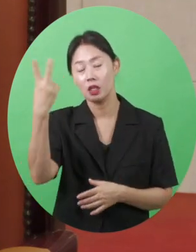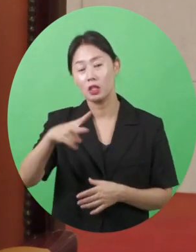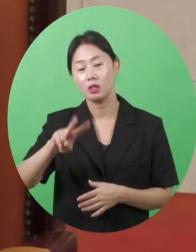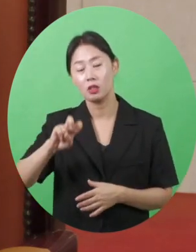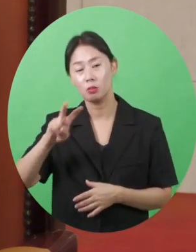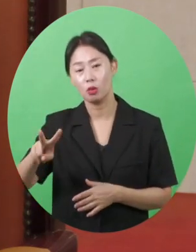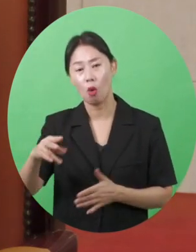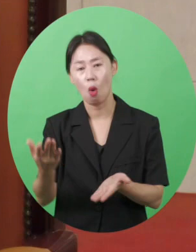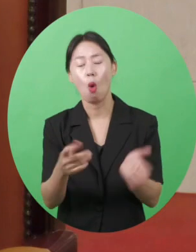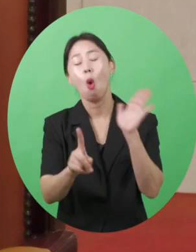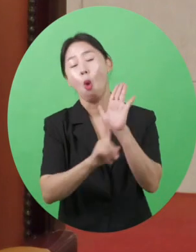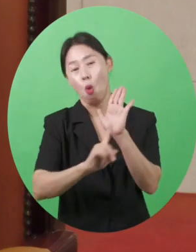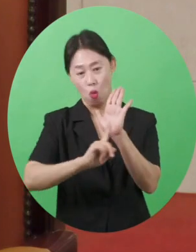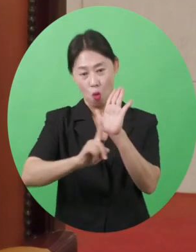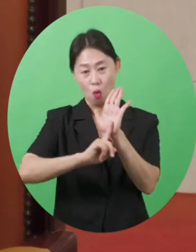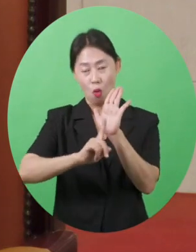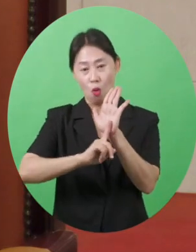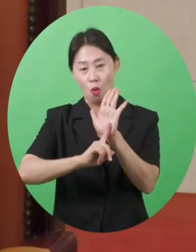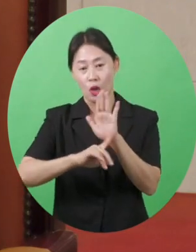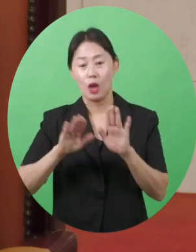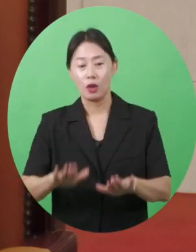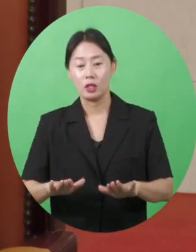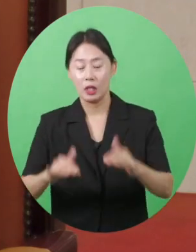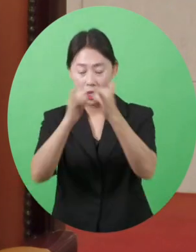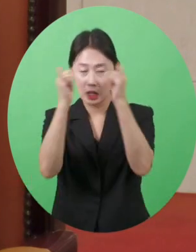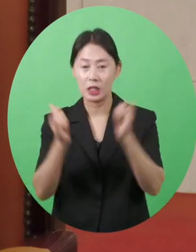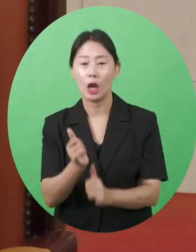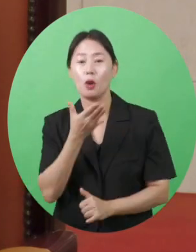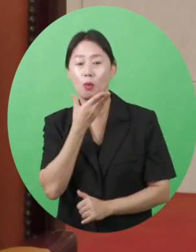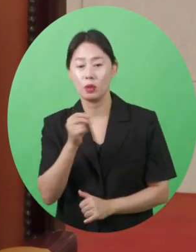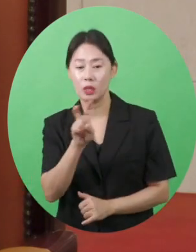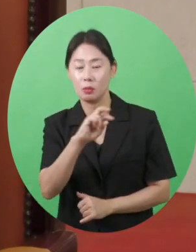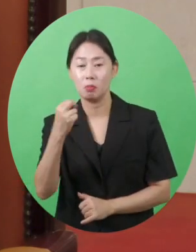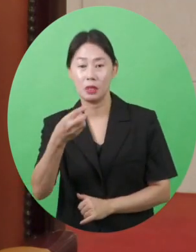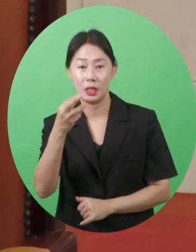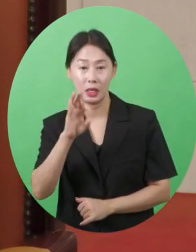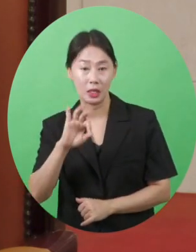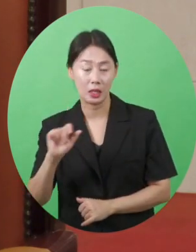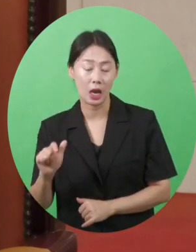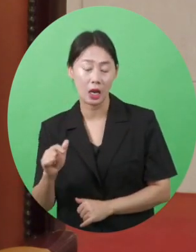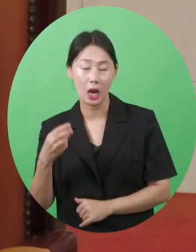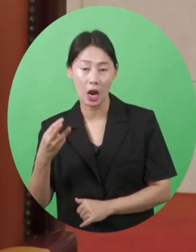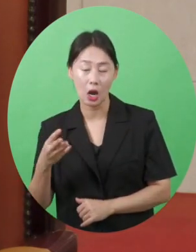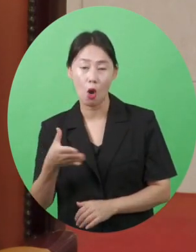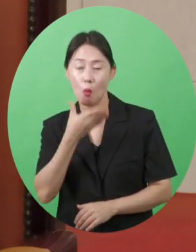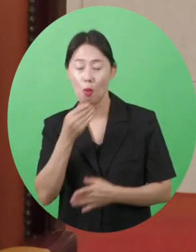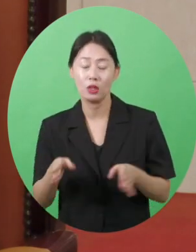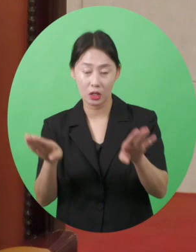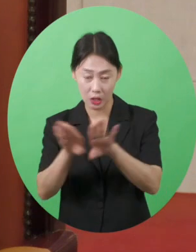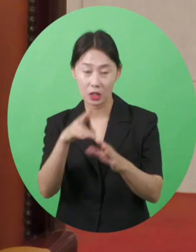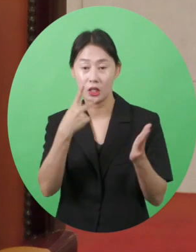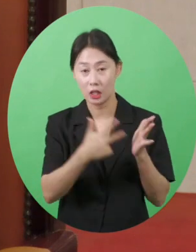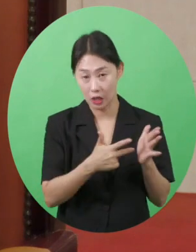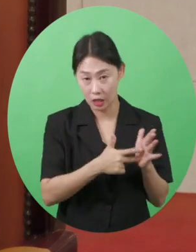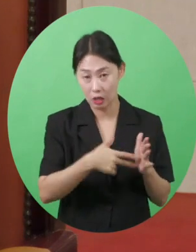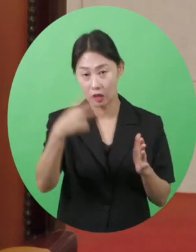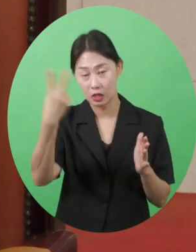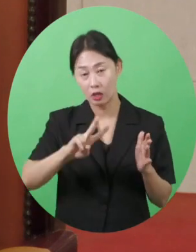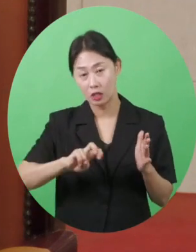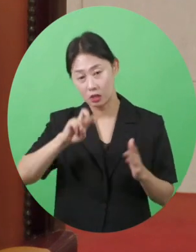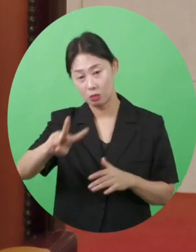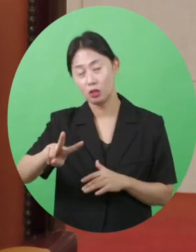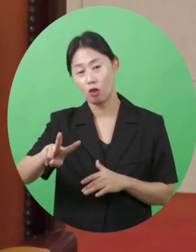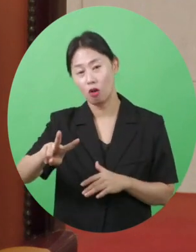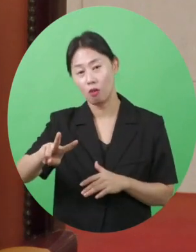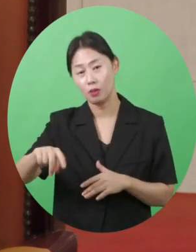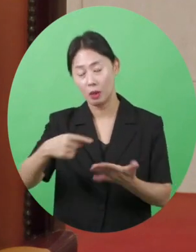전라남도에서 공모를 통해서 현재 사회복지법인 전남 미랄복지재단에서 운영 중이고 2022년부터